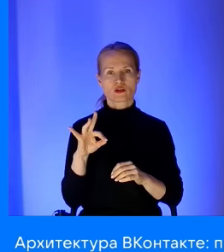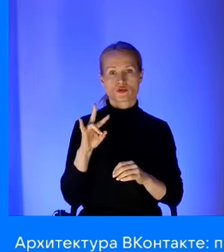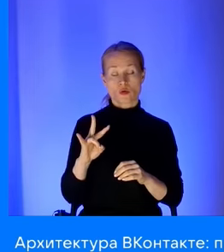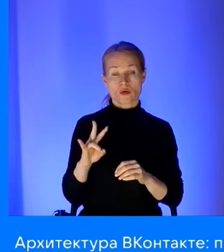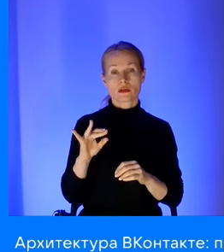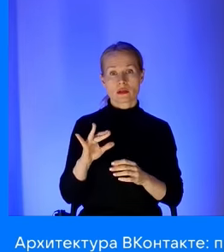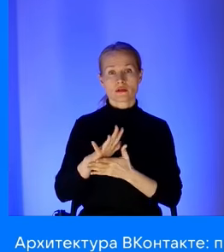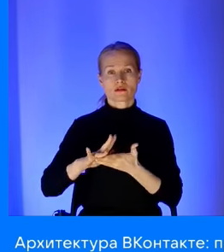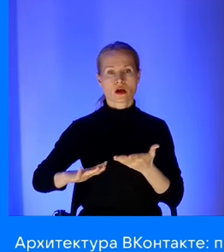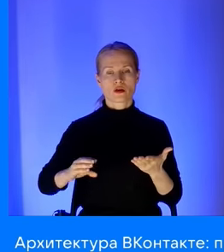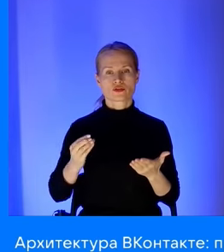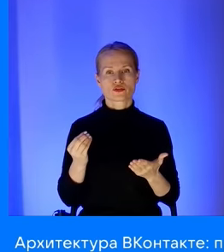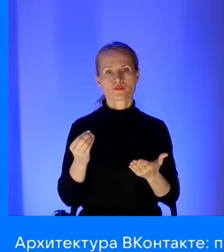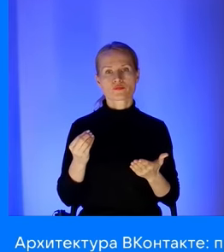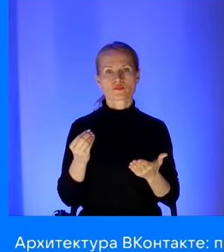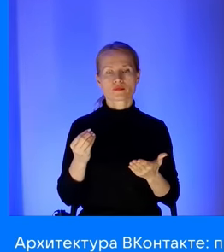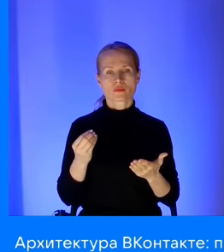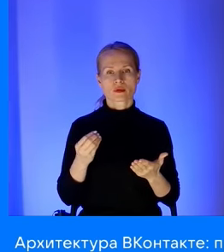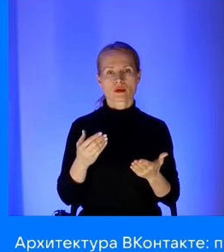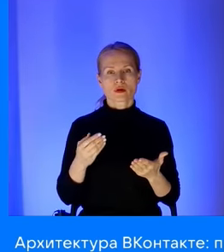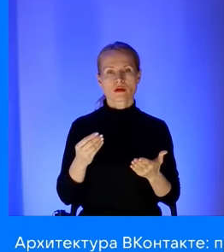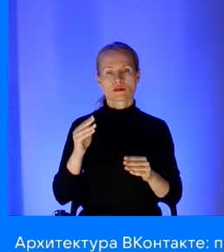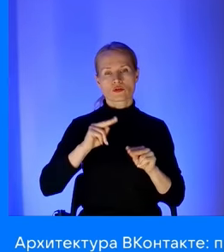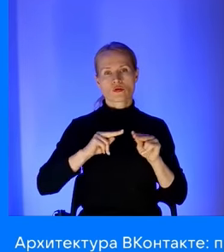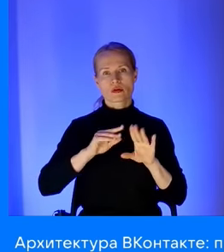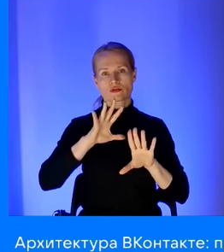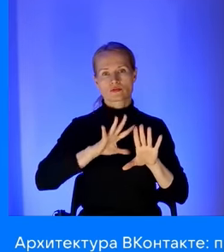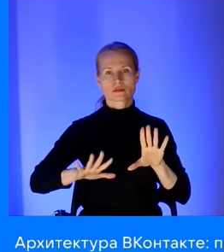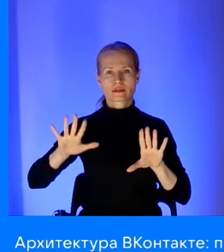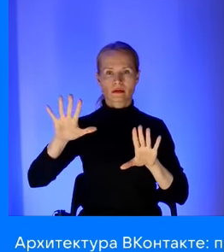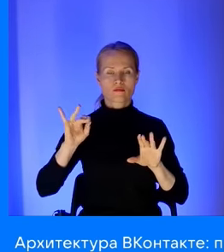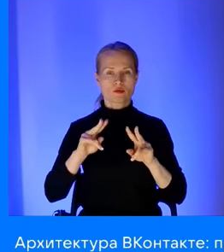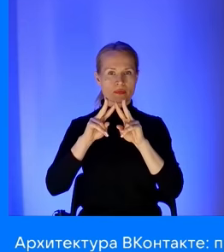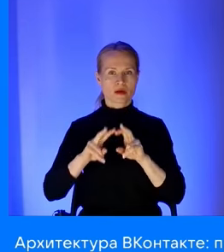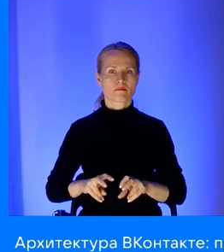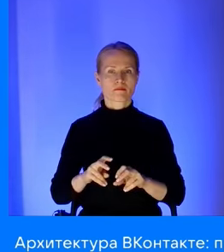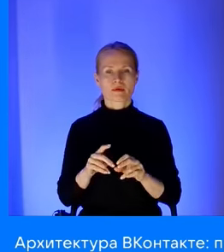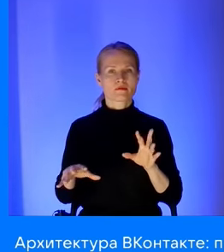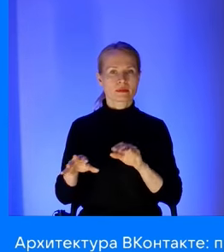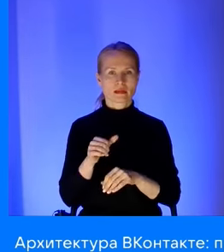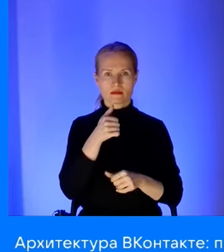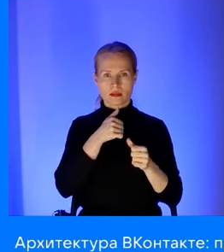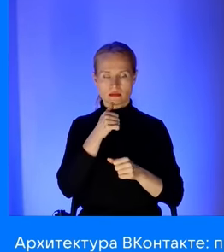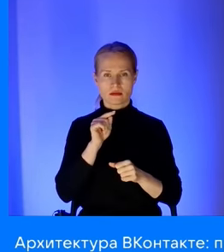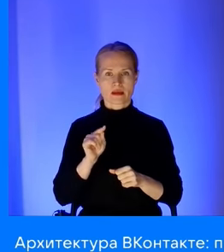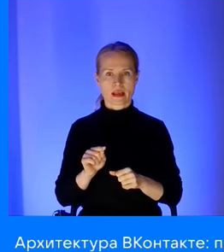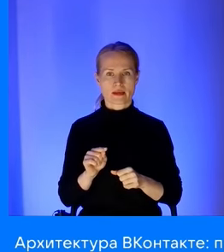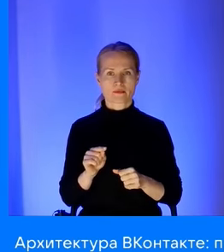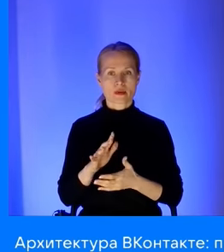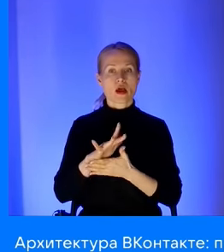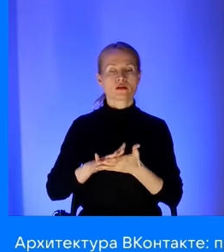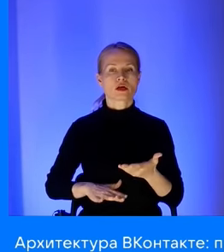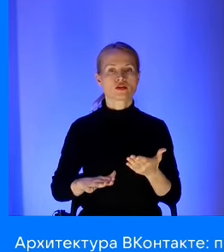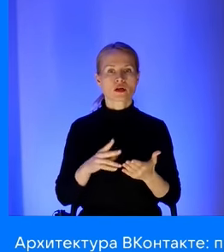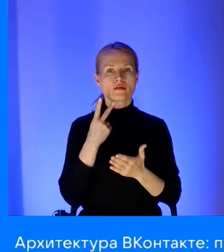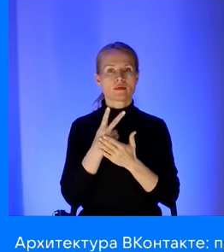уже кормим в тему и прогоняем все тесты на ней О'кей теперь как